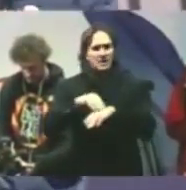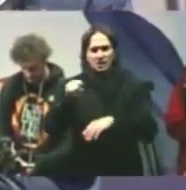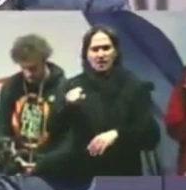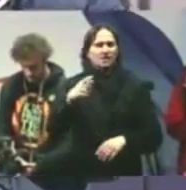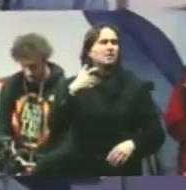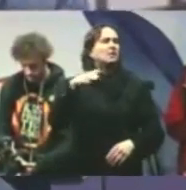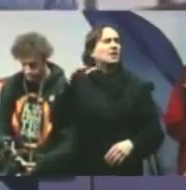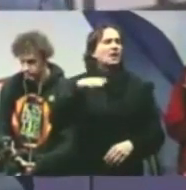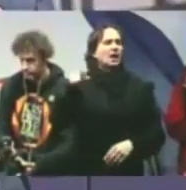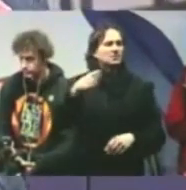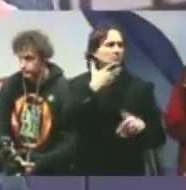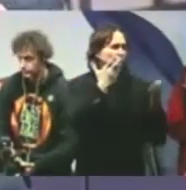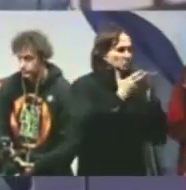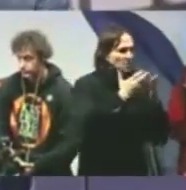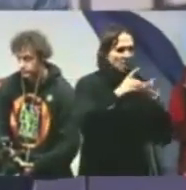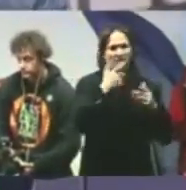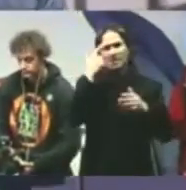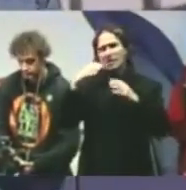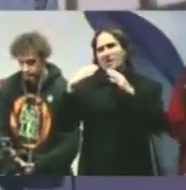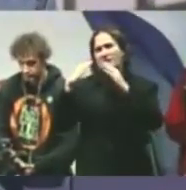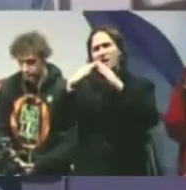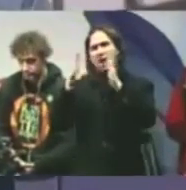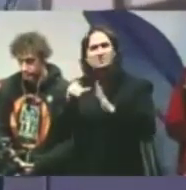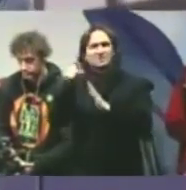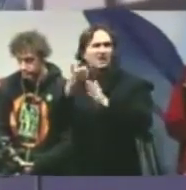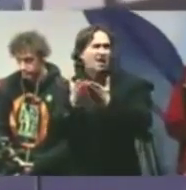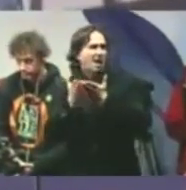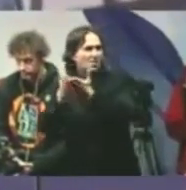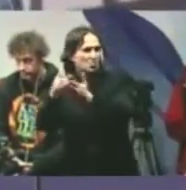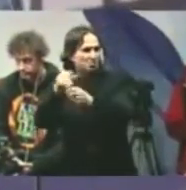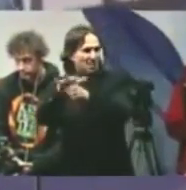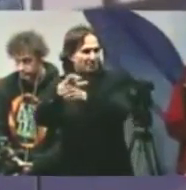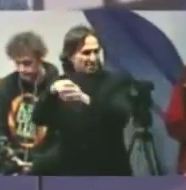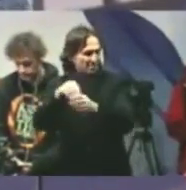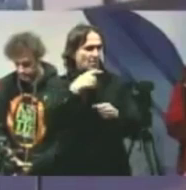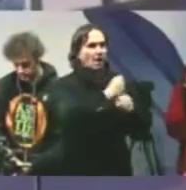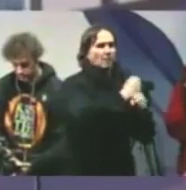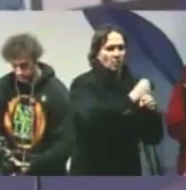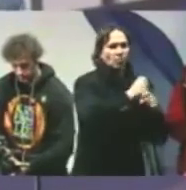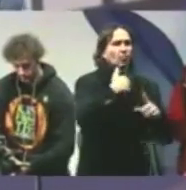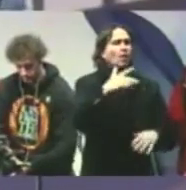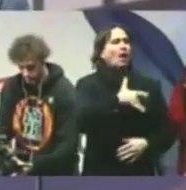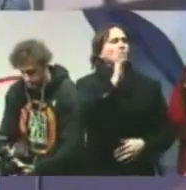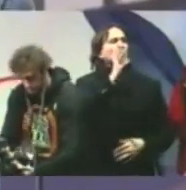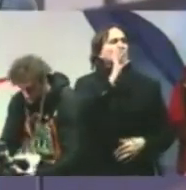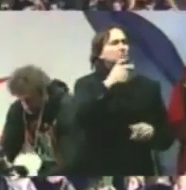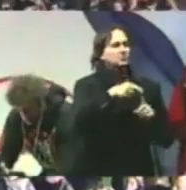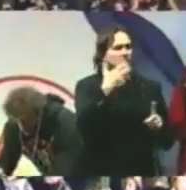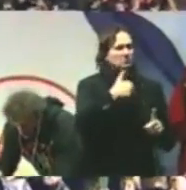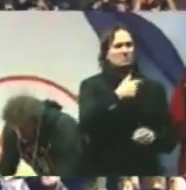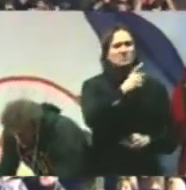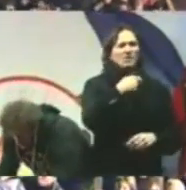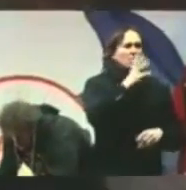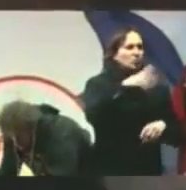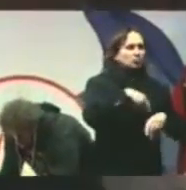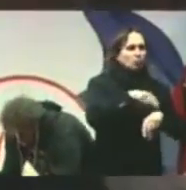per aiutare a casa ha iniziato a lavorare a 15 anni. D'estate, mentre i propri amici andavano al mare, 14 ore il sabato, 14 ore